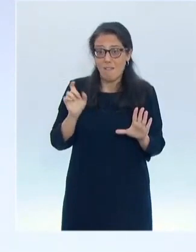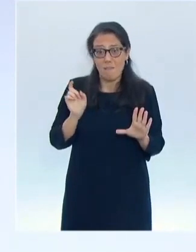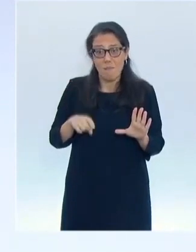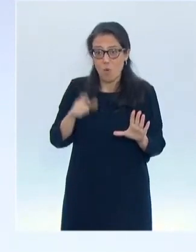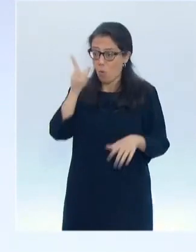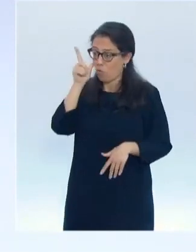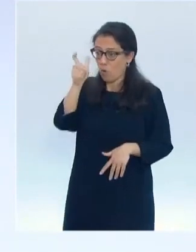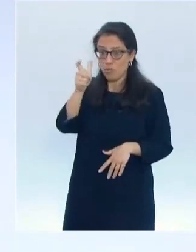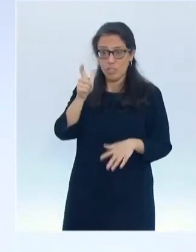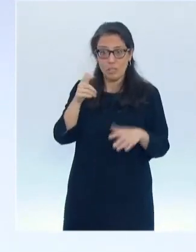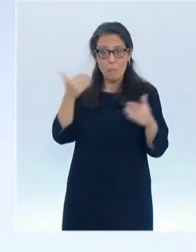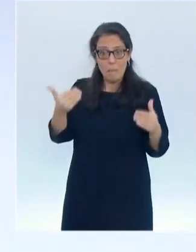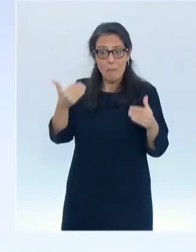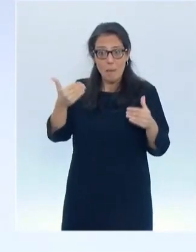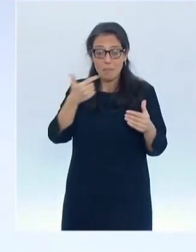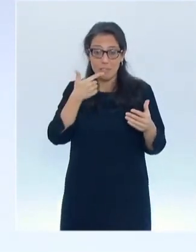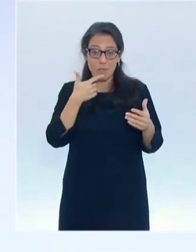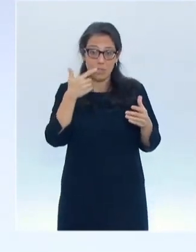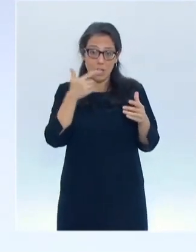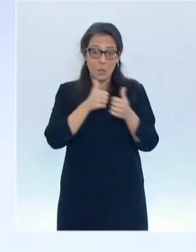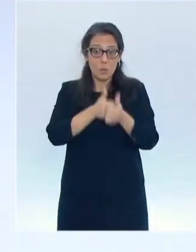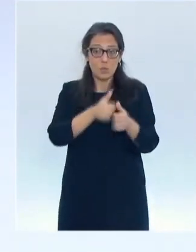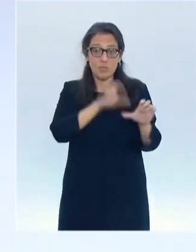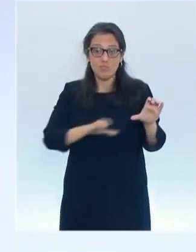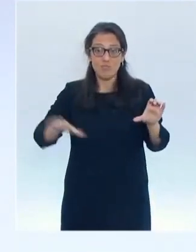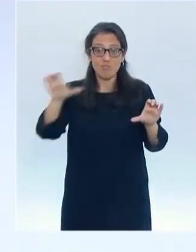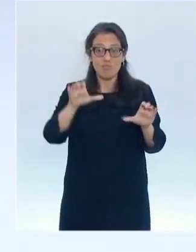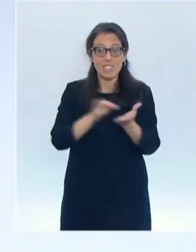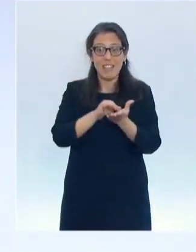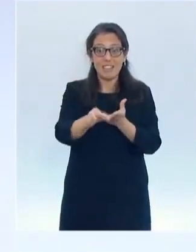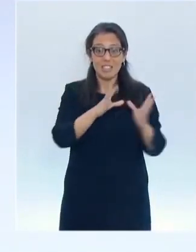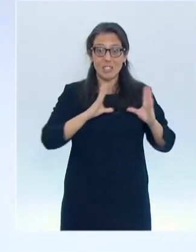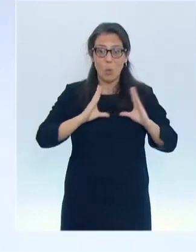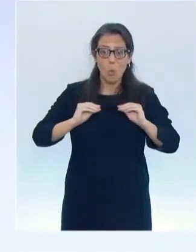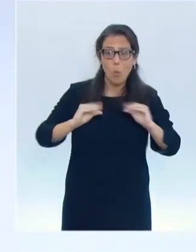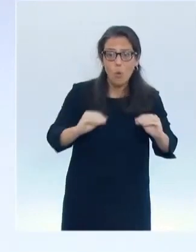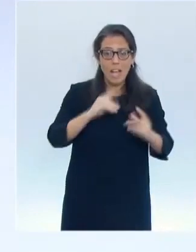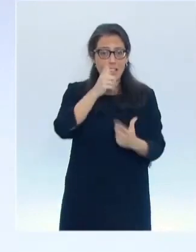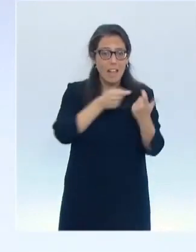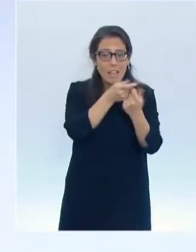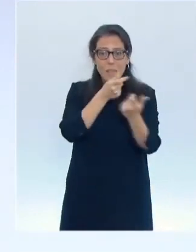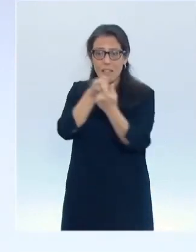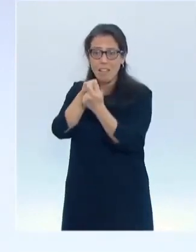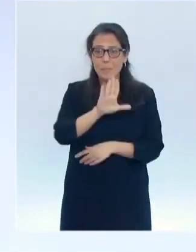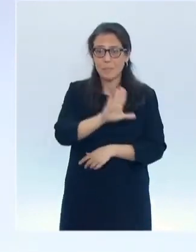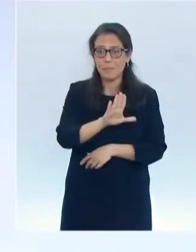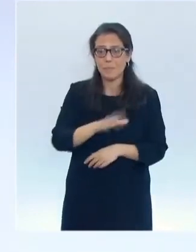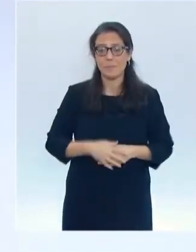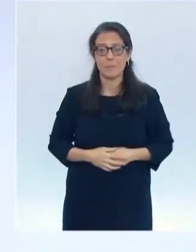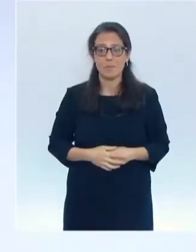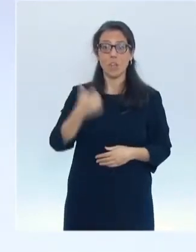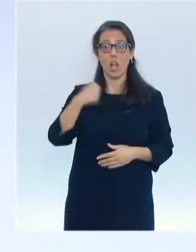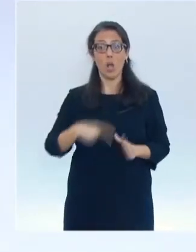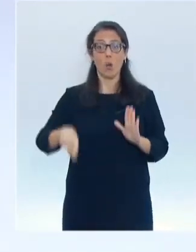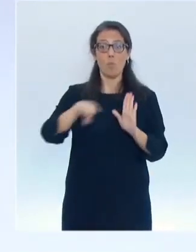discipline olympique pour les jo de 2024 et un puisque d'ici là on aura toujours pas finie donc une médaille